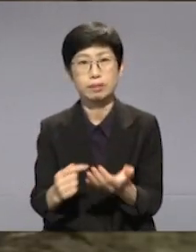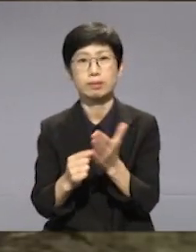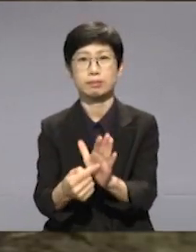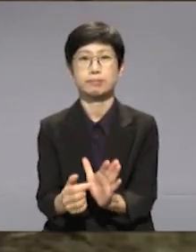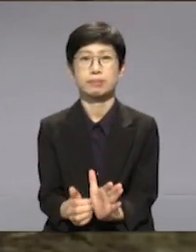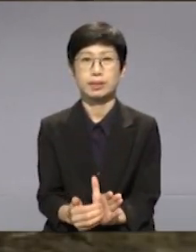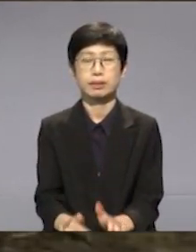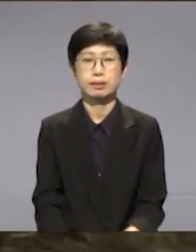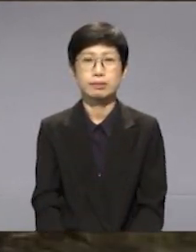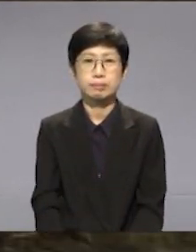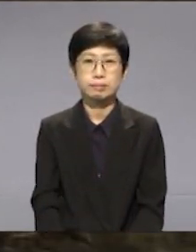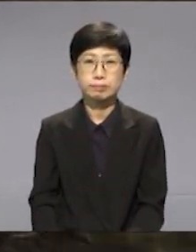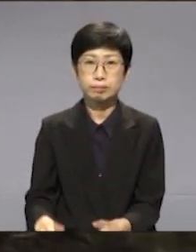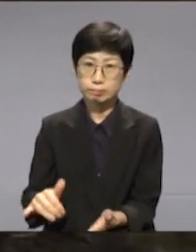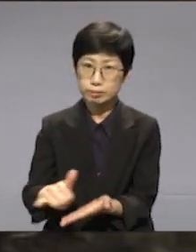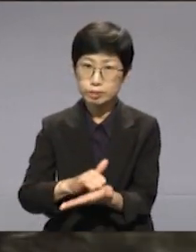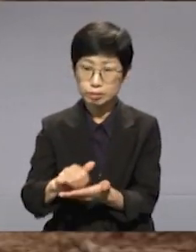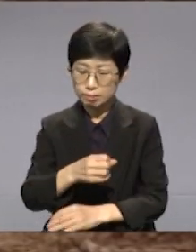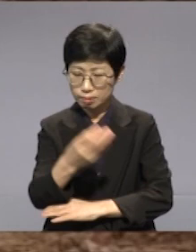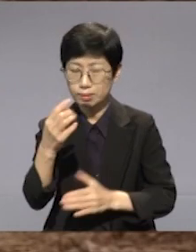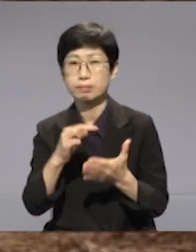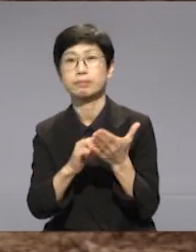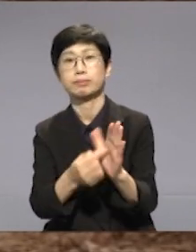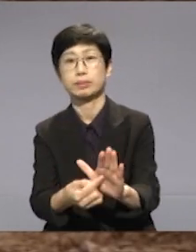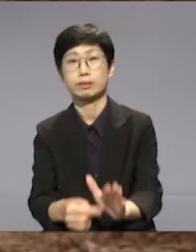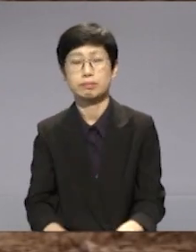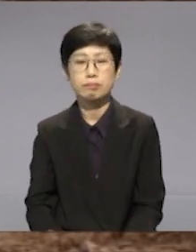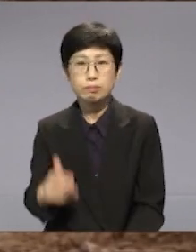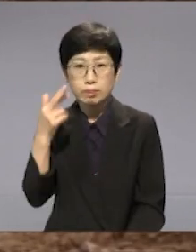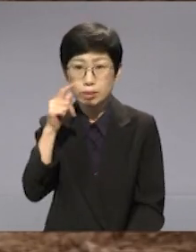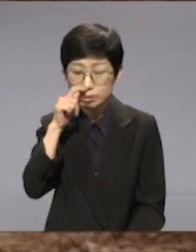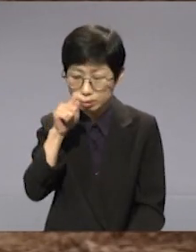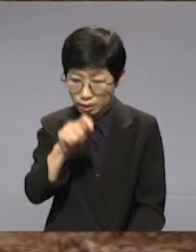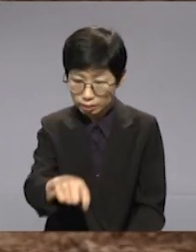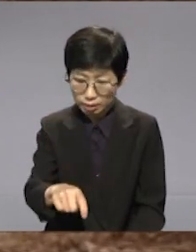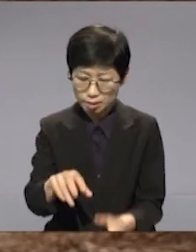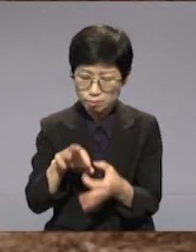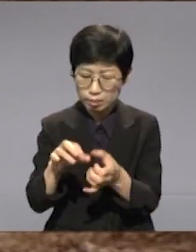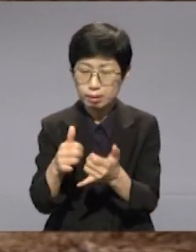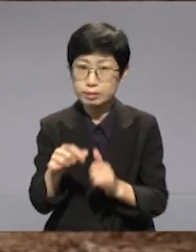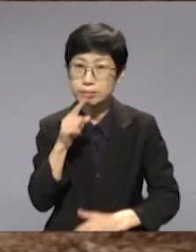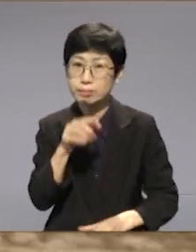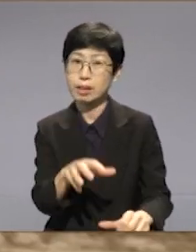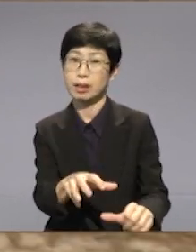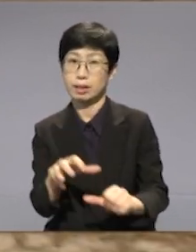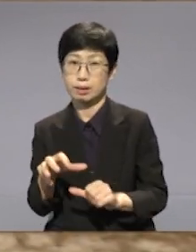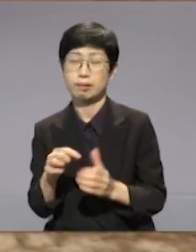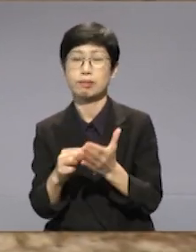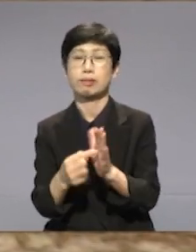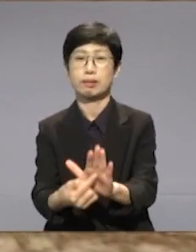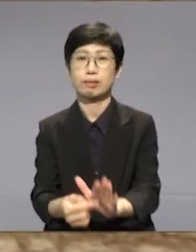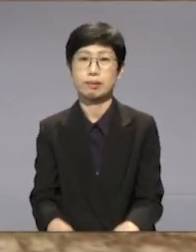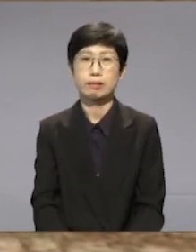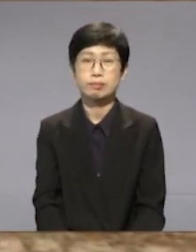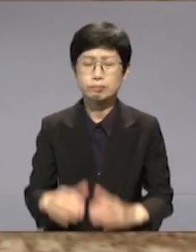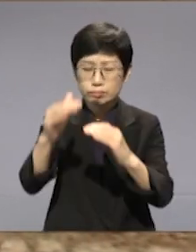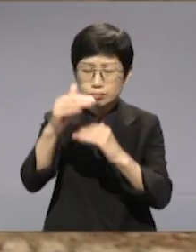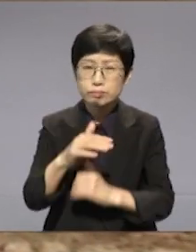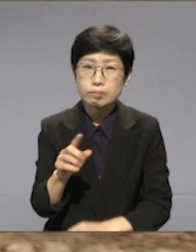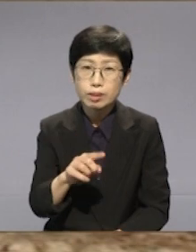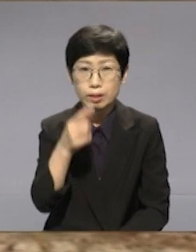나왔습니다. 뉴욕 타임즈는 미국과 우크라이나 관리들을 인용해 이같이 보도했습니다. 보도에